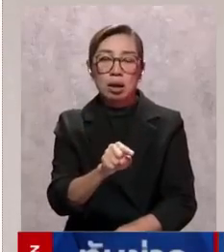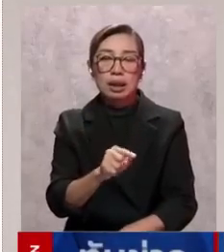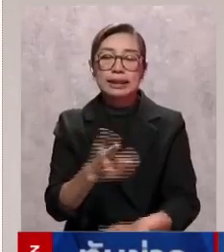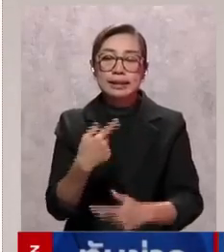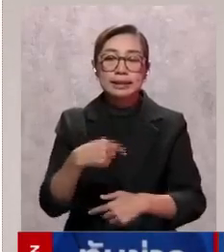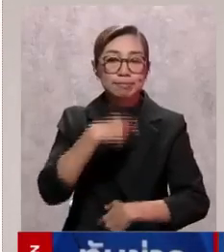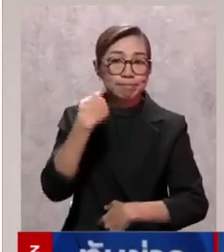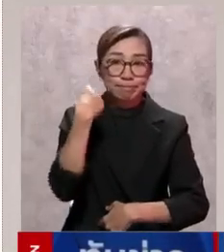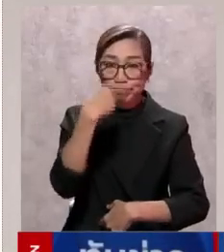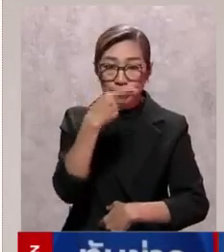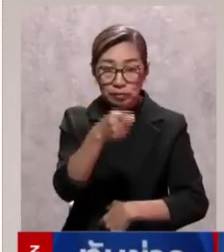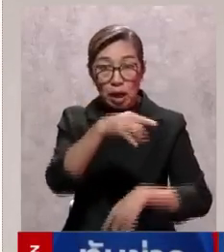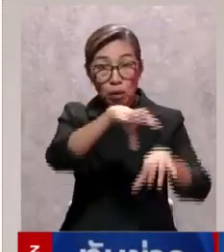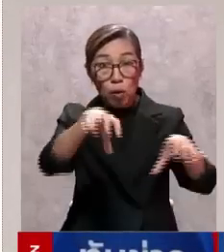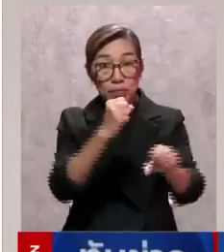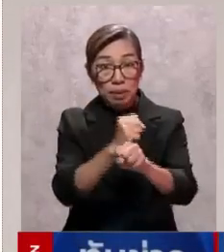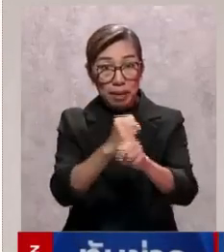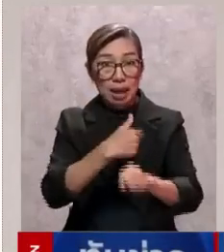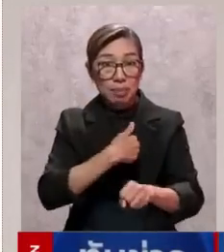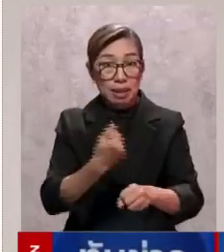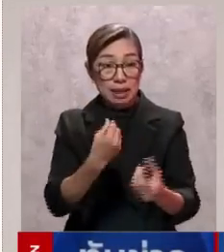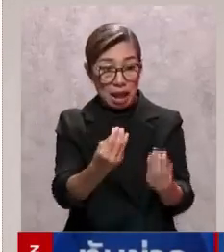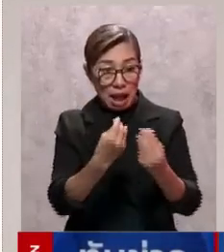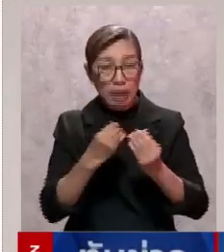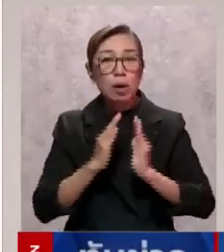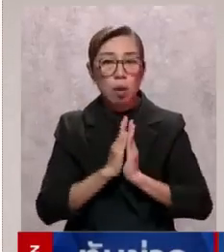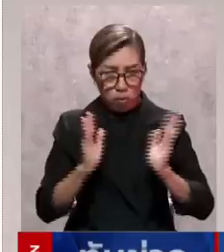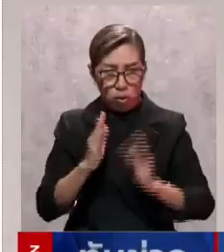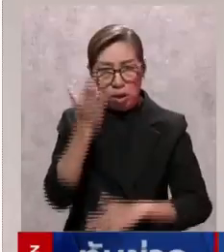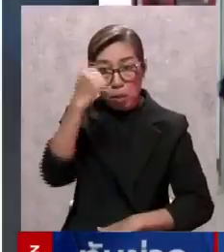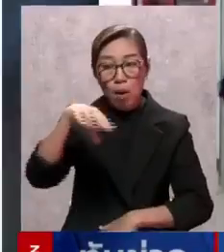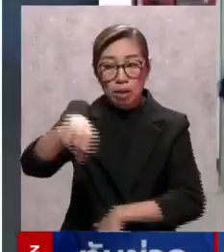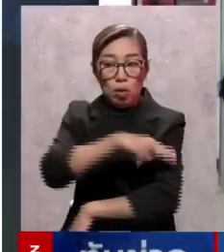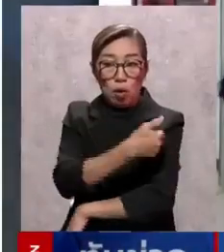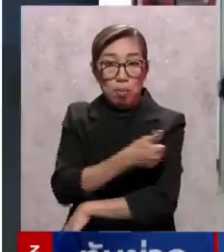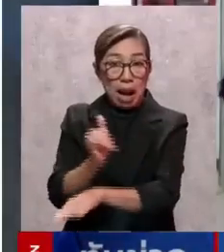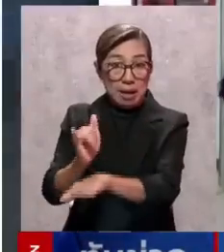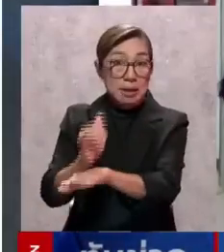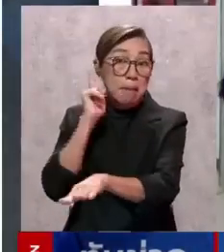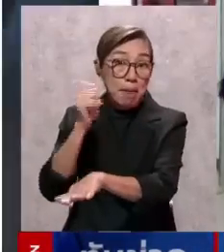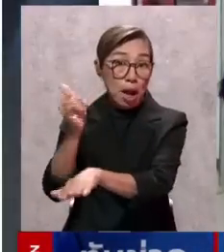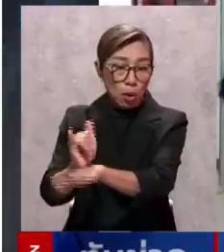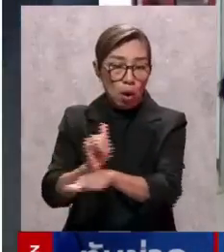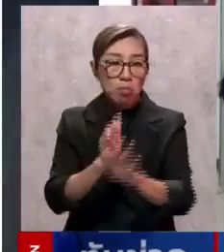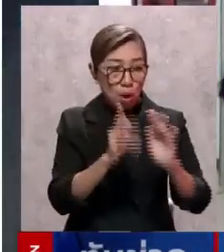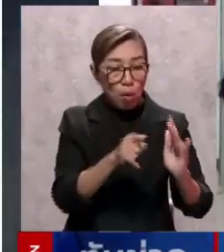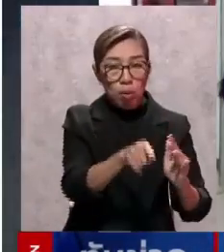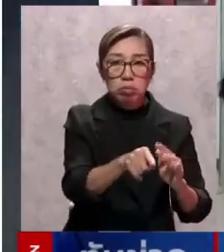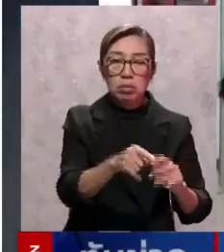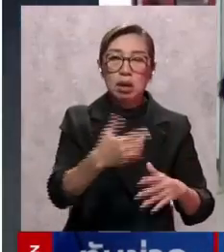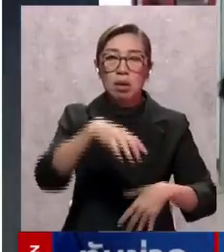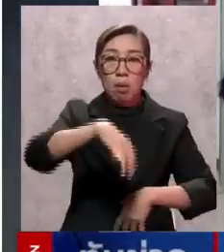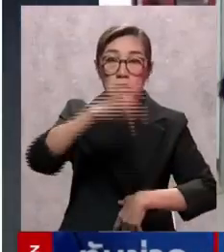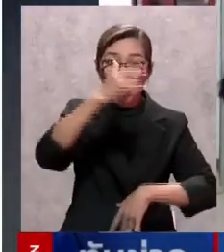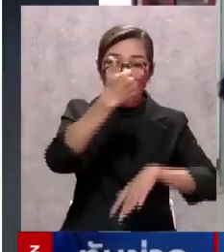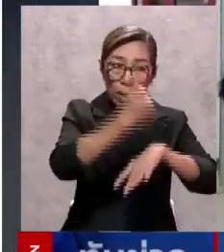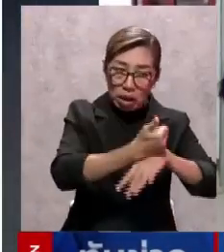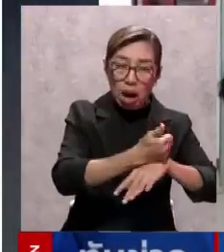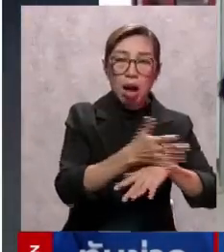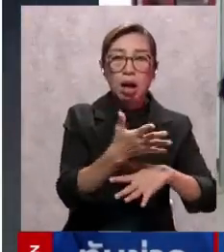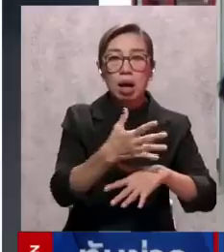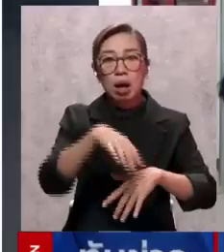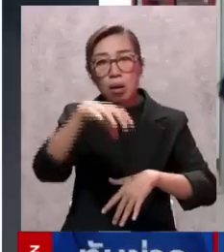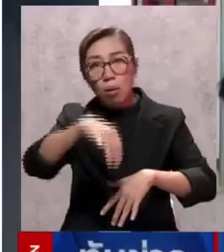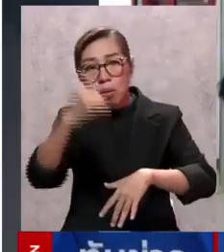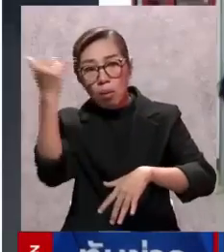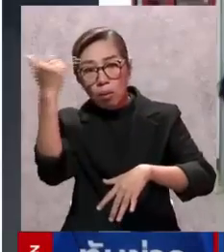ำลังใจทุกหน่วยงานที่เกี่ยวข้องเลยเพราะว่ามีคนเข้าไปเยี่ยมไปให้กำลังใจนะคะผู้บริหารท่าอากาศยานดอนเมืองท่าอาก